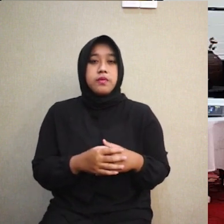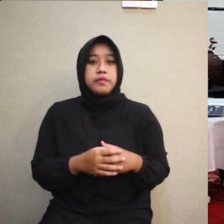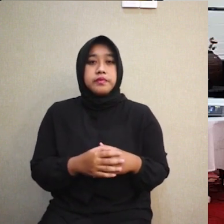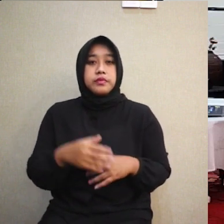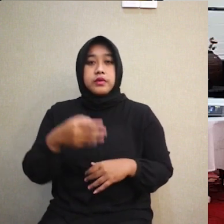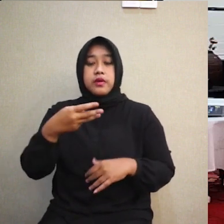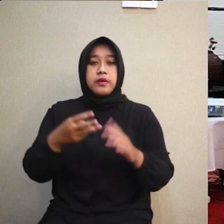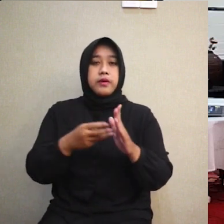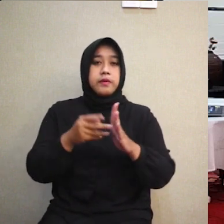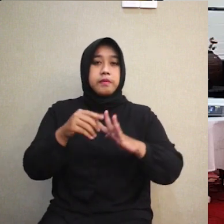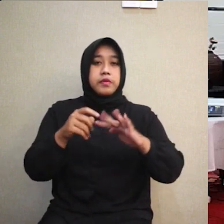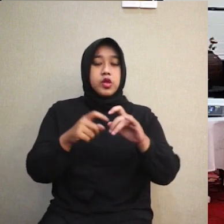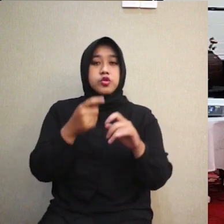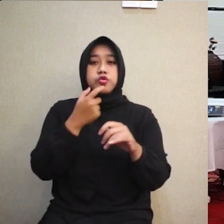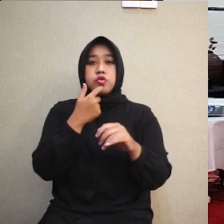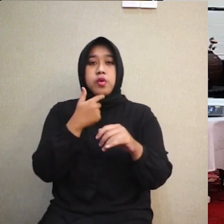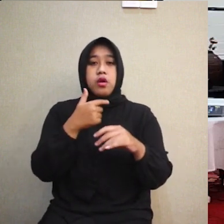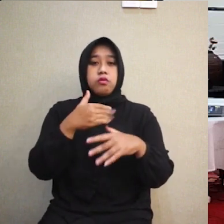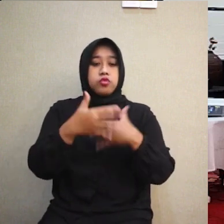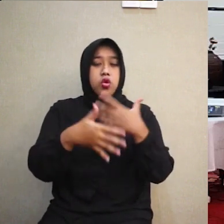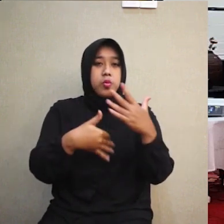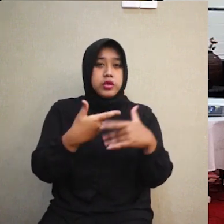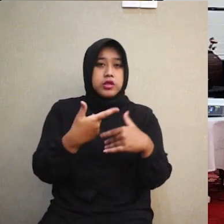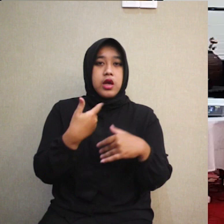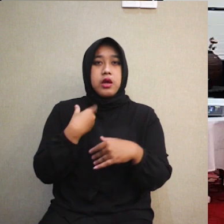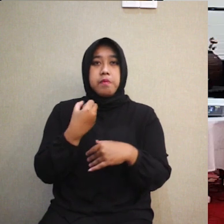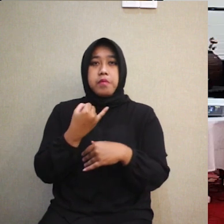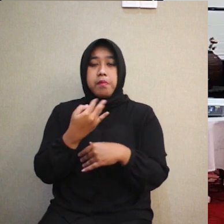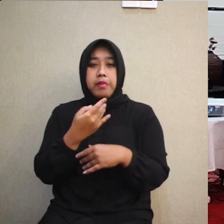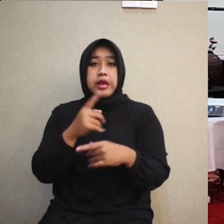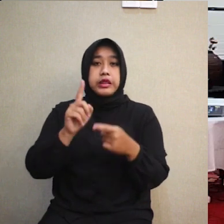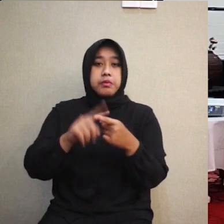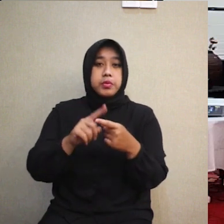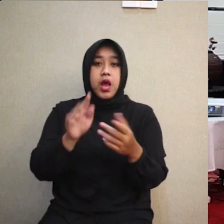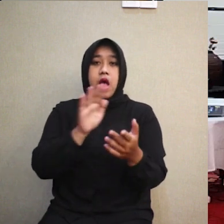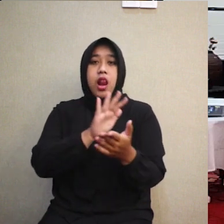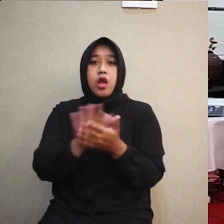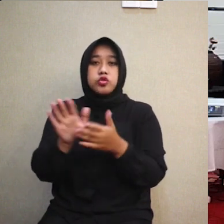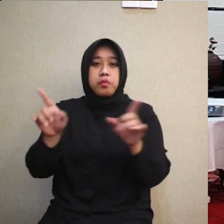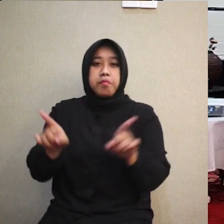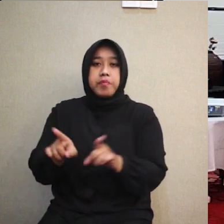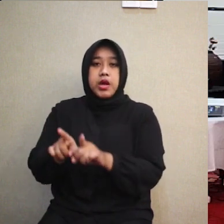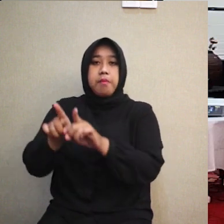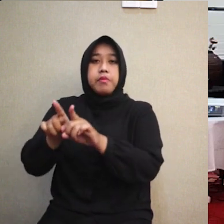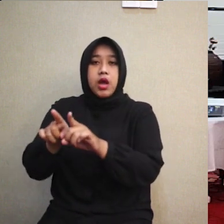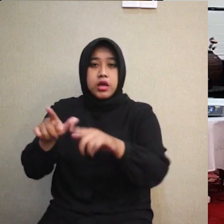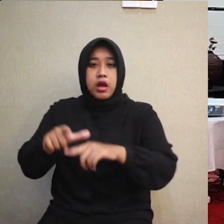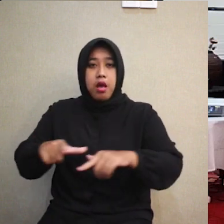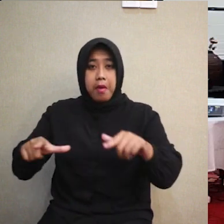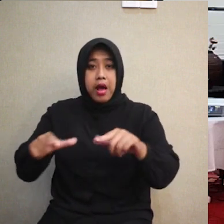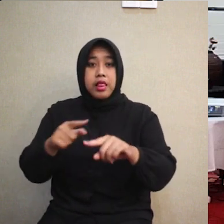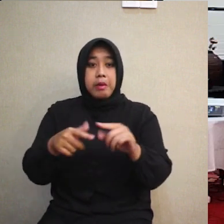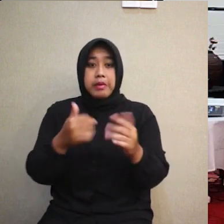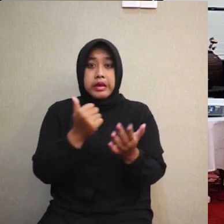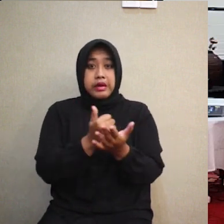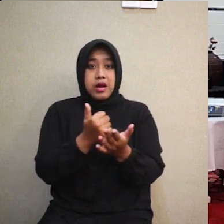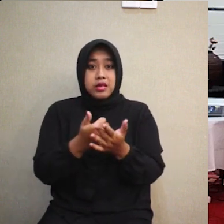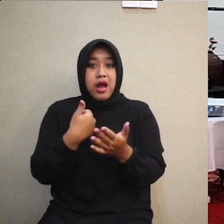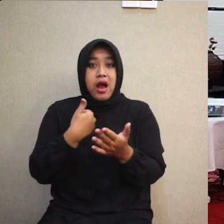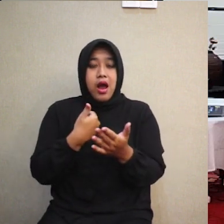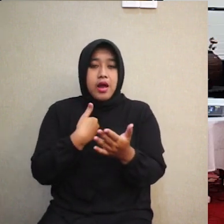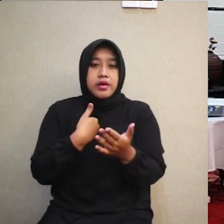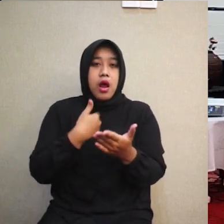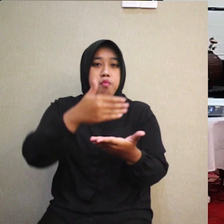empiris empiris itu kita coba elaborasi dengan beberapa teman ya yang memang pendampingan di lapangan tapi ini ada yang mendata yang